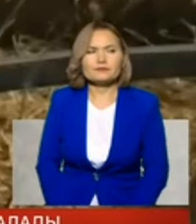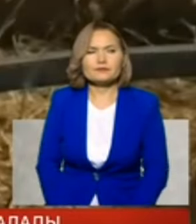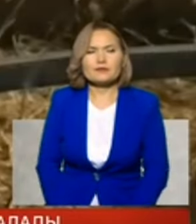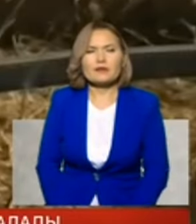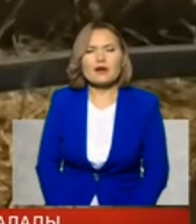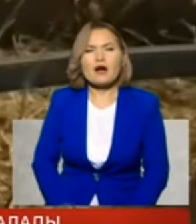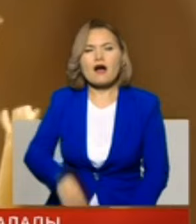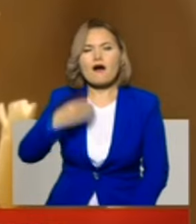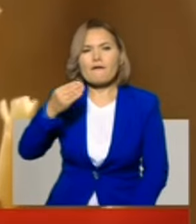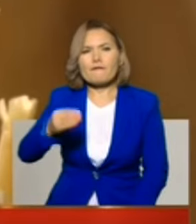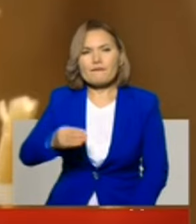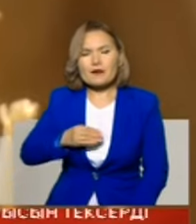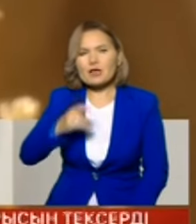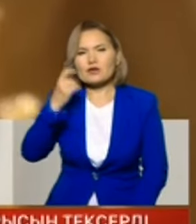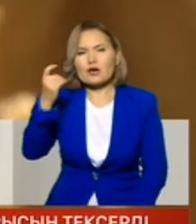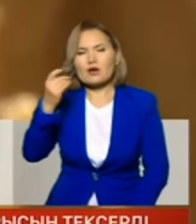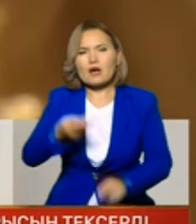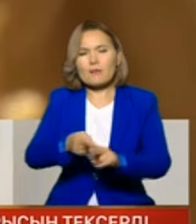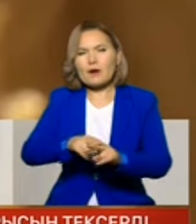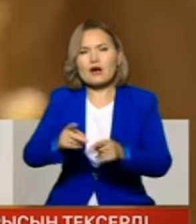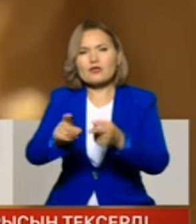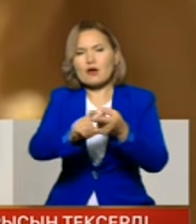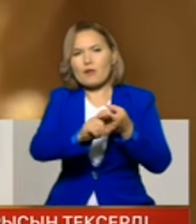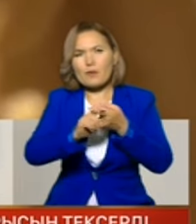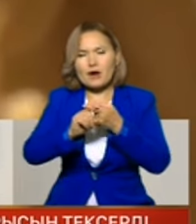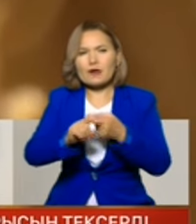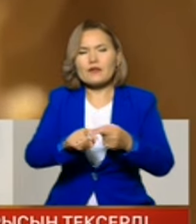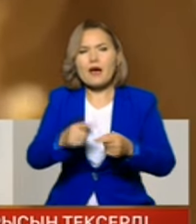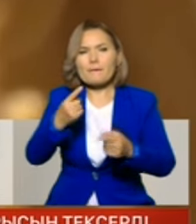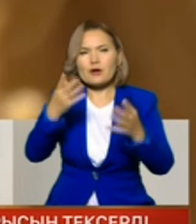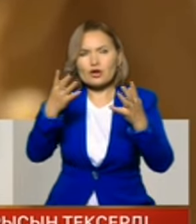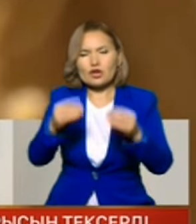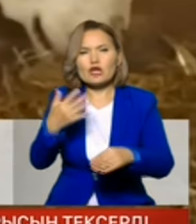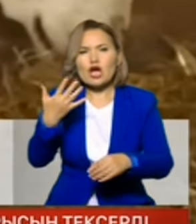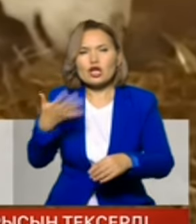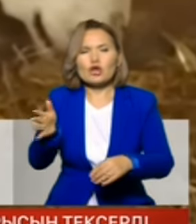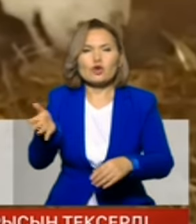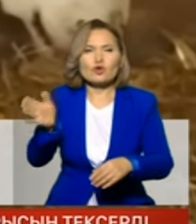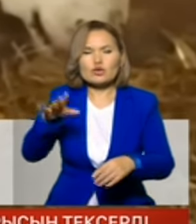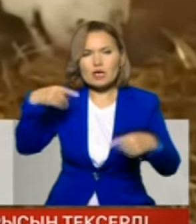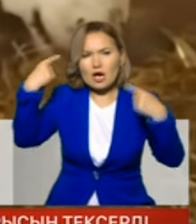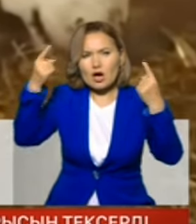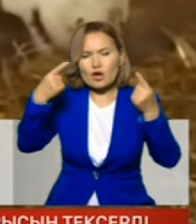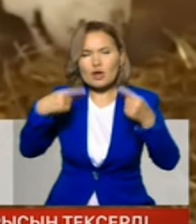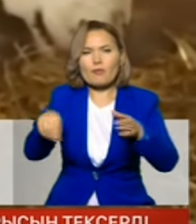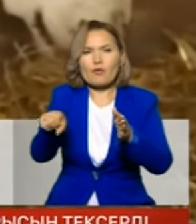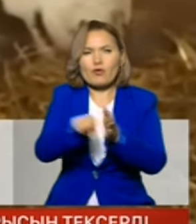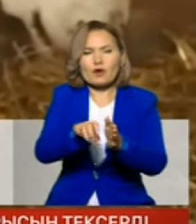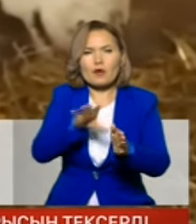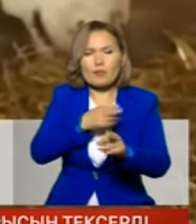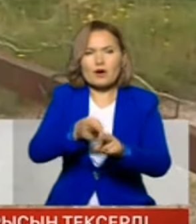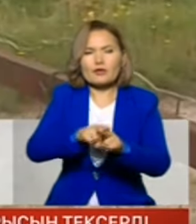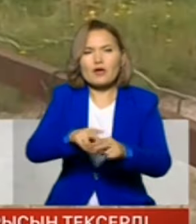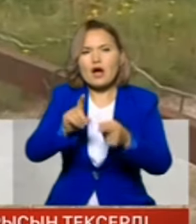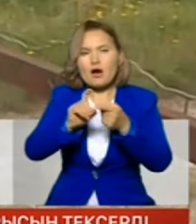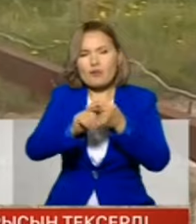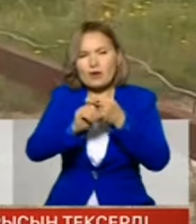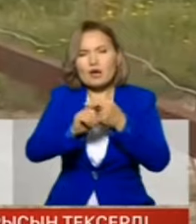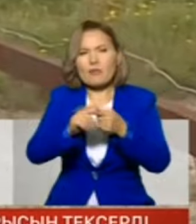Француз фермері Фредериктің блутанг вирусынан бір тәулікте 50 қой қырылған. Қалған малдарының да сілекей ағып, нәртатпай жатқанына шаруа